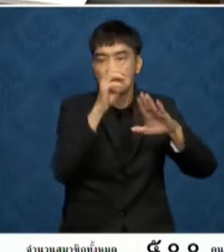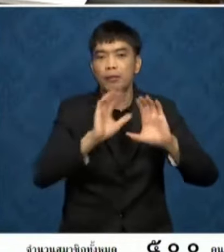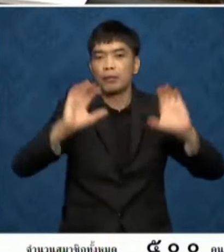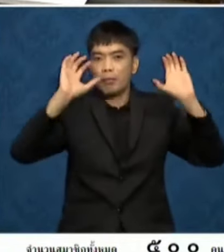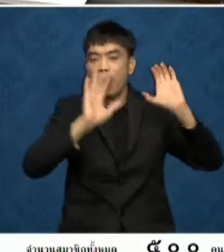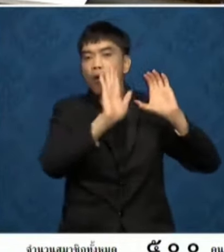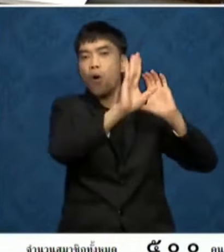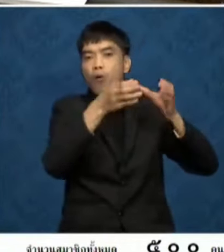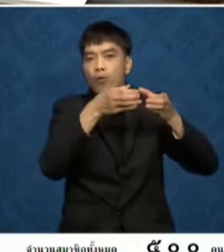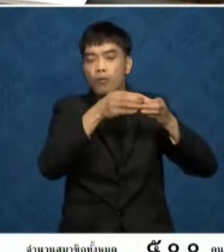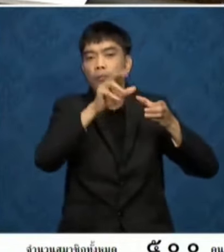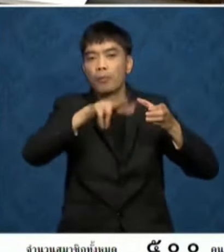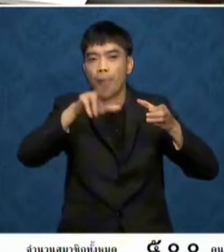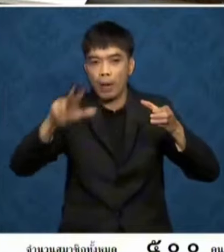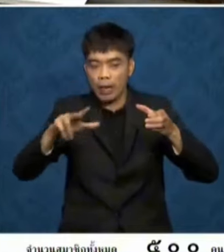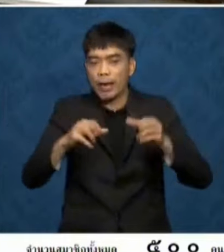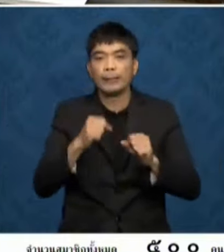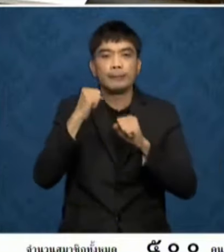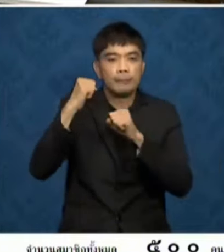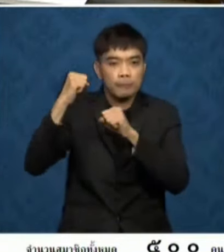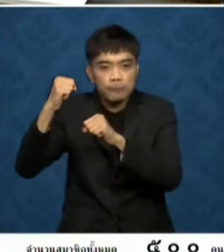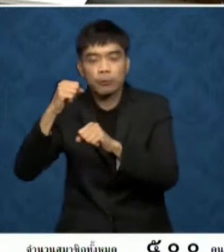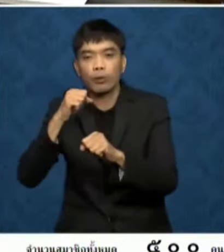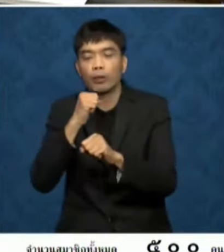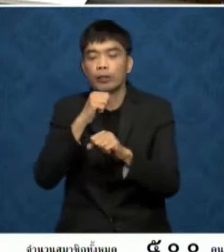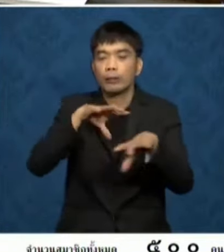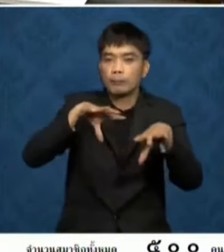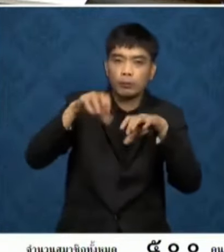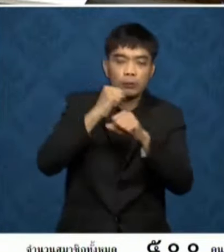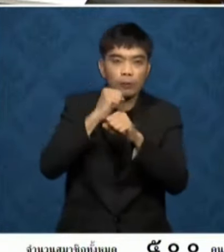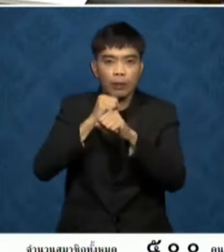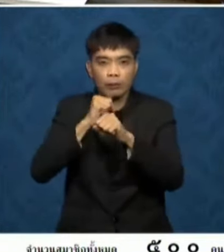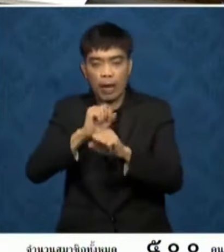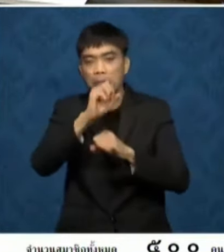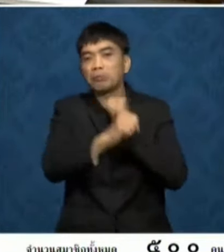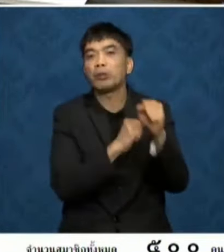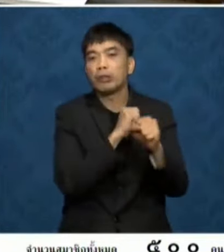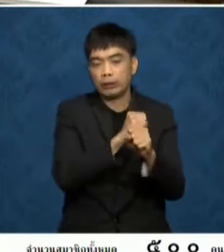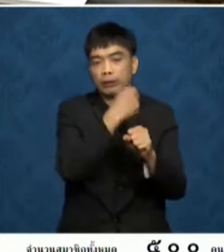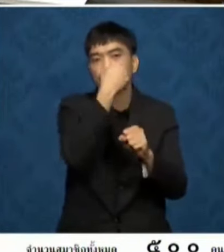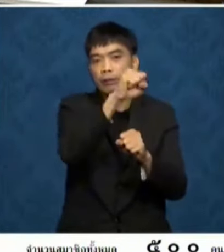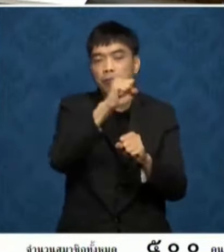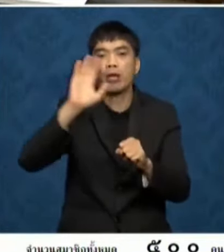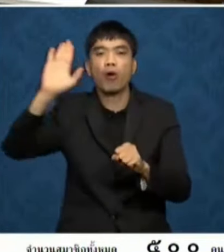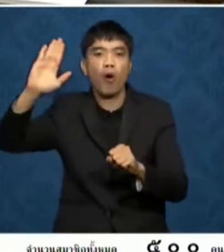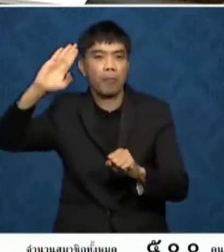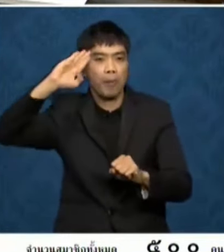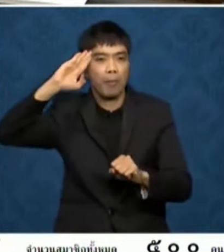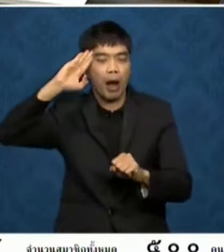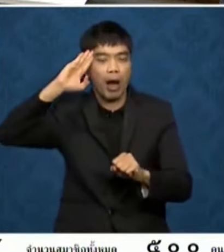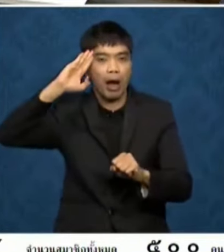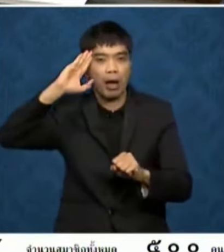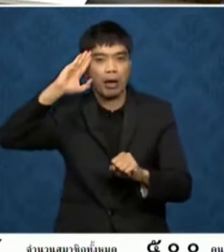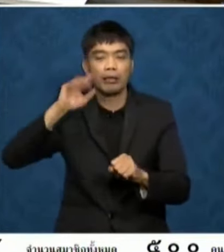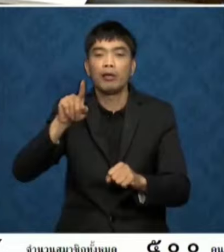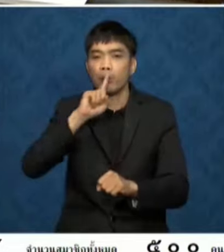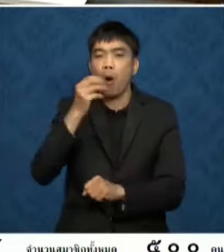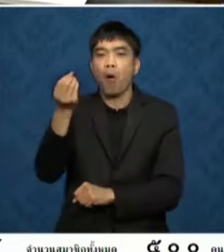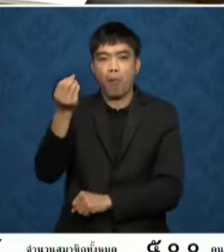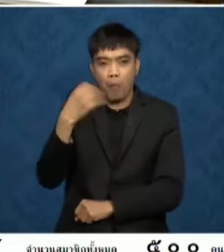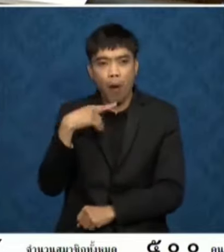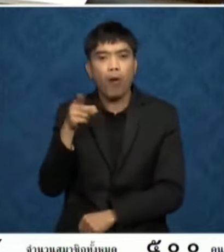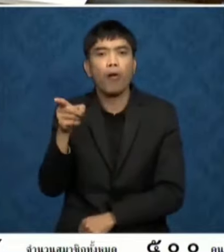คเพื่อไทยค่ะที่สู้รบปรบมือกับรัฐบาลของคุณประยุทธ์มา10ปีในวันที่ท่านเคยลั่นวาจาเอาไว้ว่า